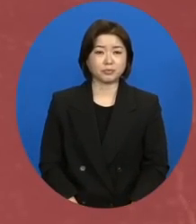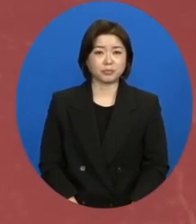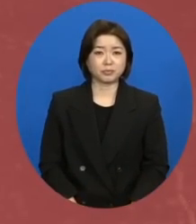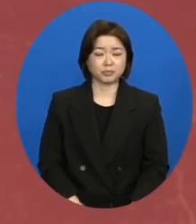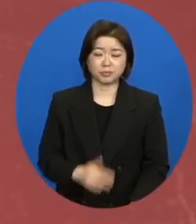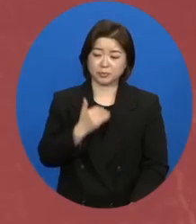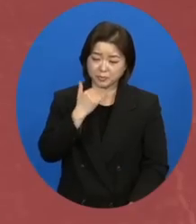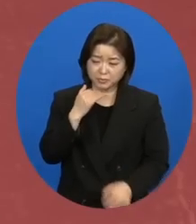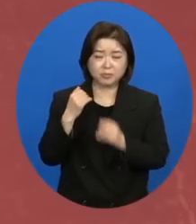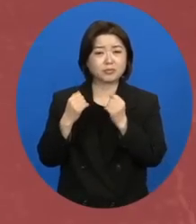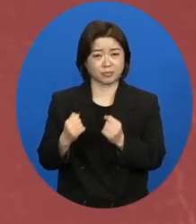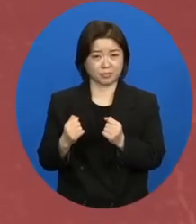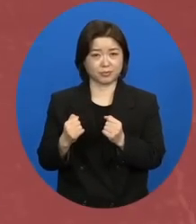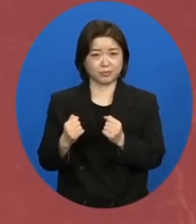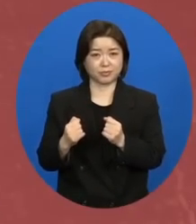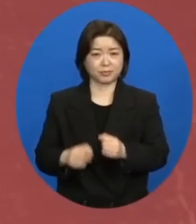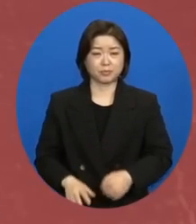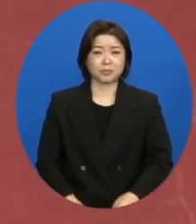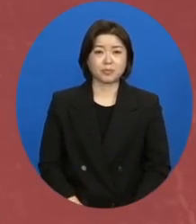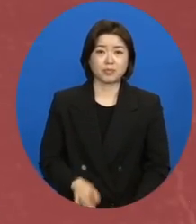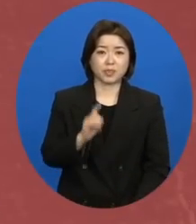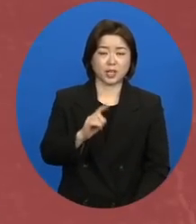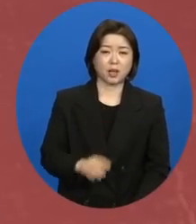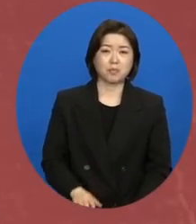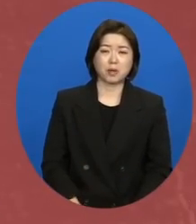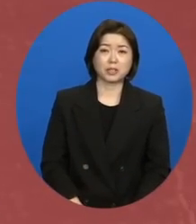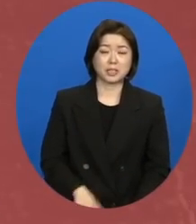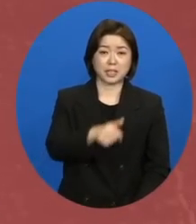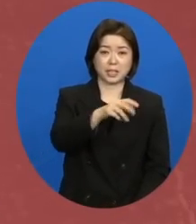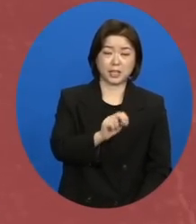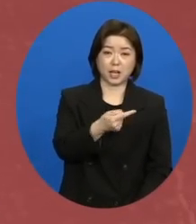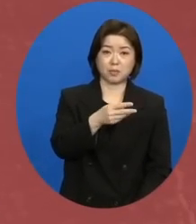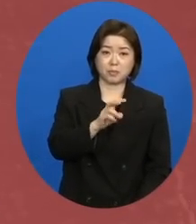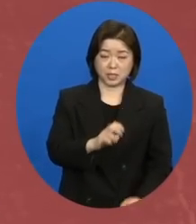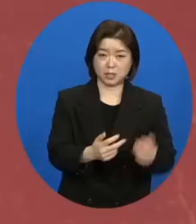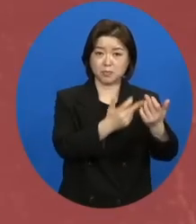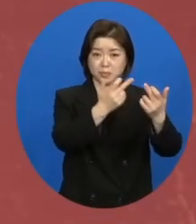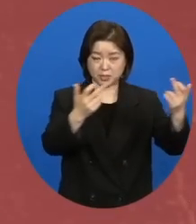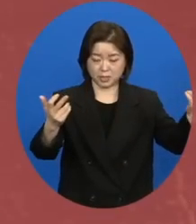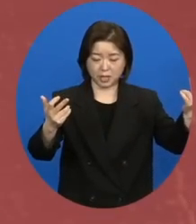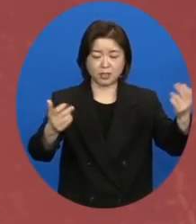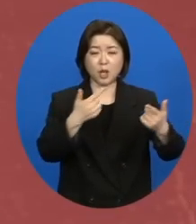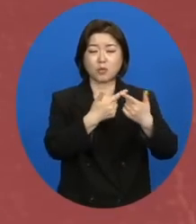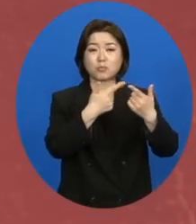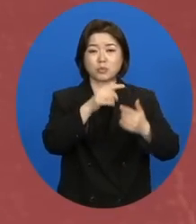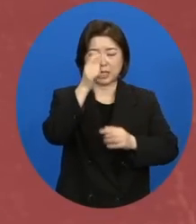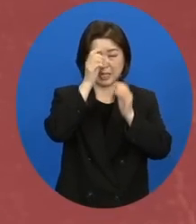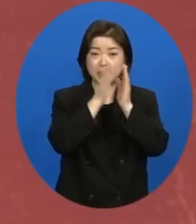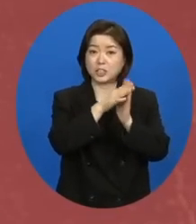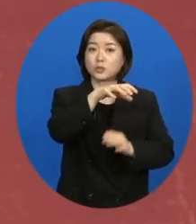기다리고 계세요. 한번 제가 감림산 기도원이라고 부산에 유명한 기도원이 있는데